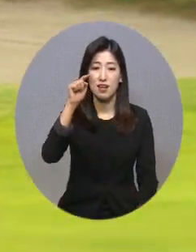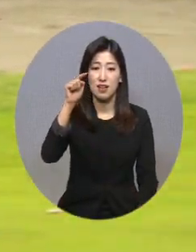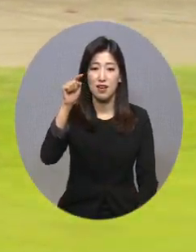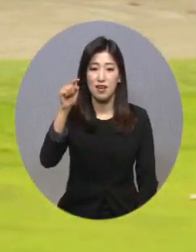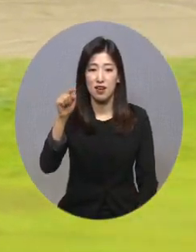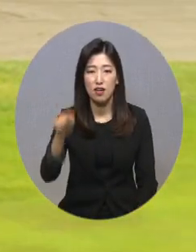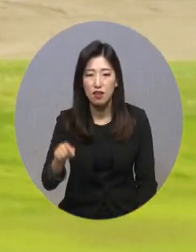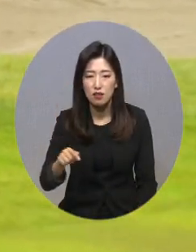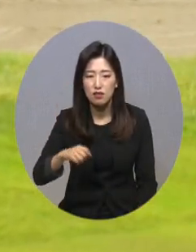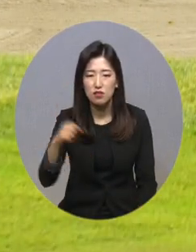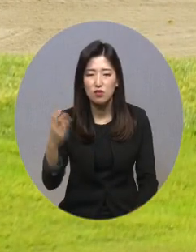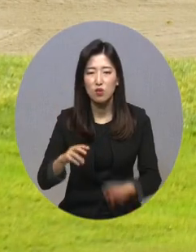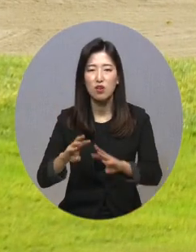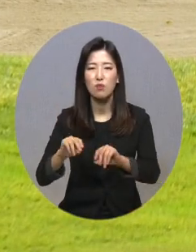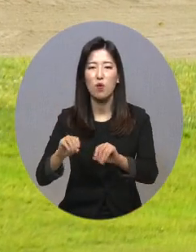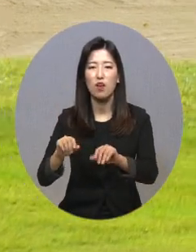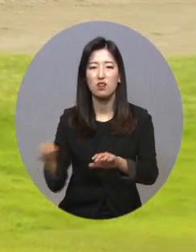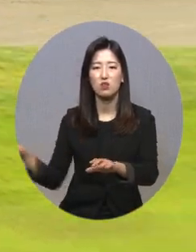well